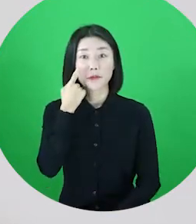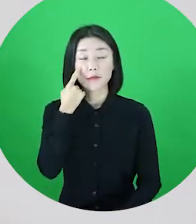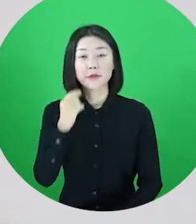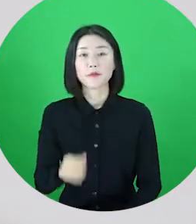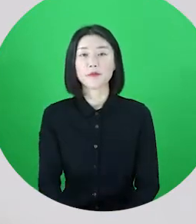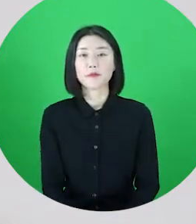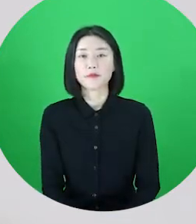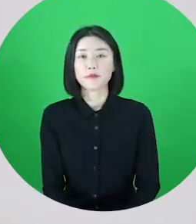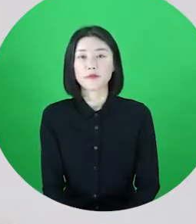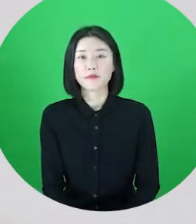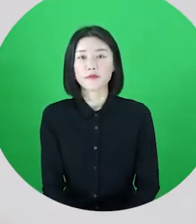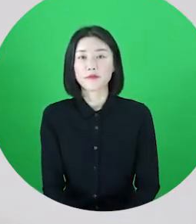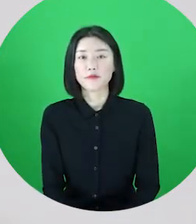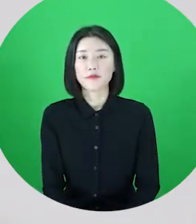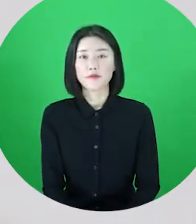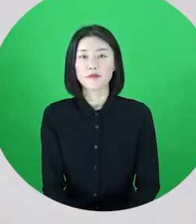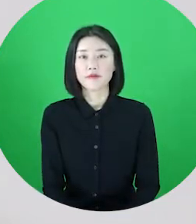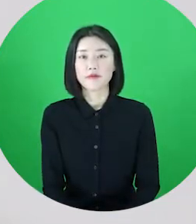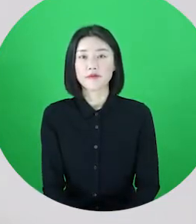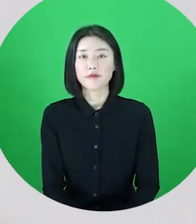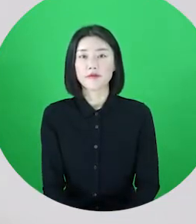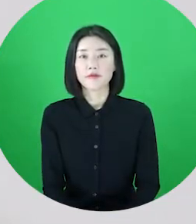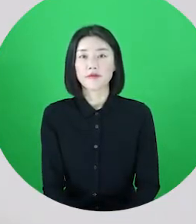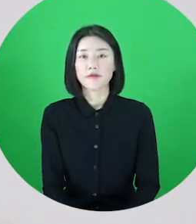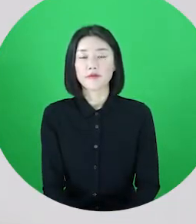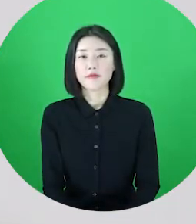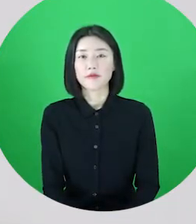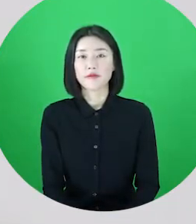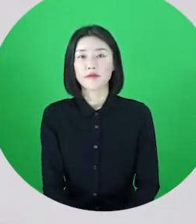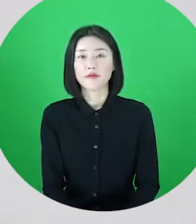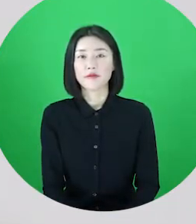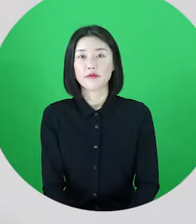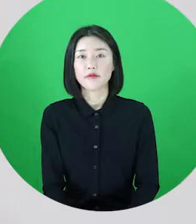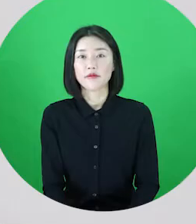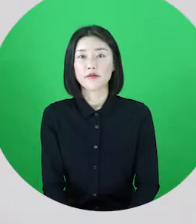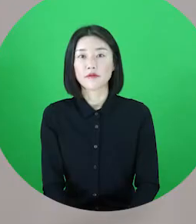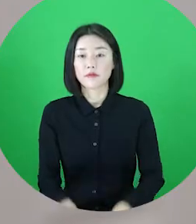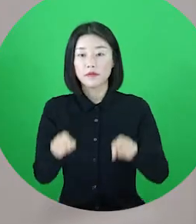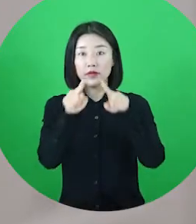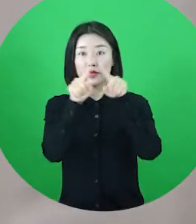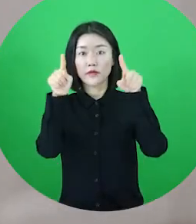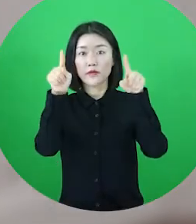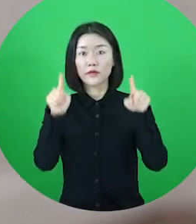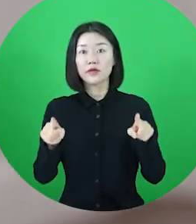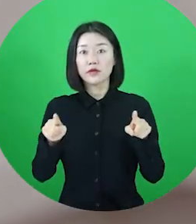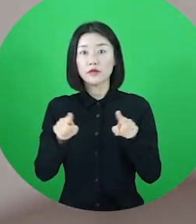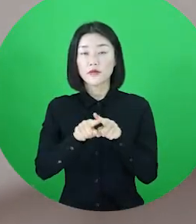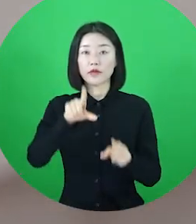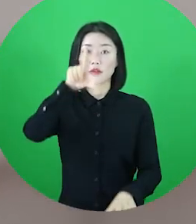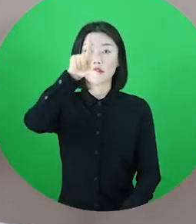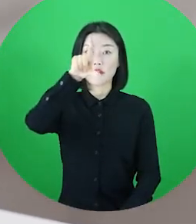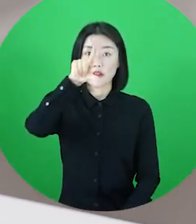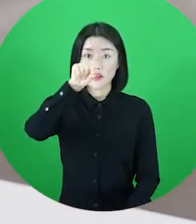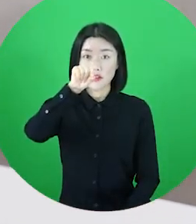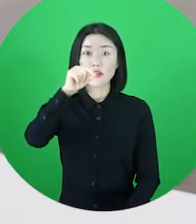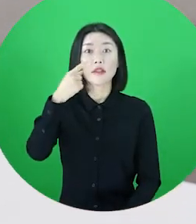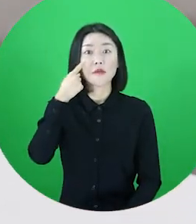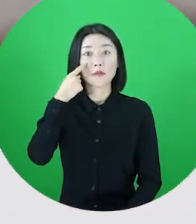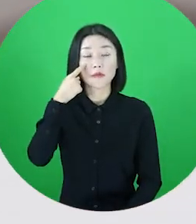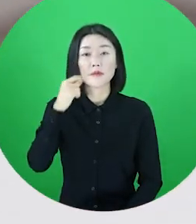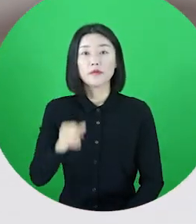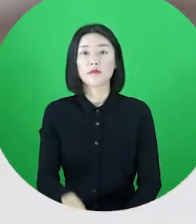이용해서 잘라볼게요. 자, 두부를 세로로 한번